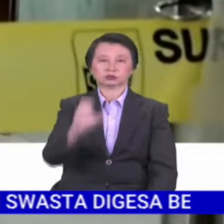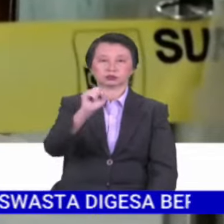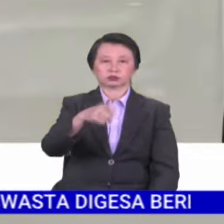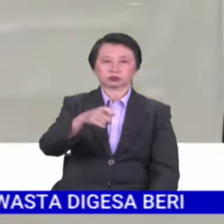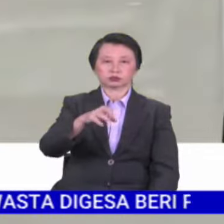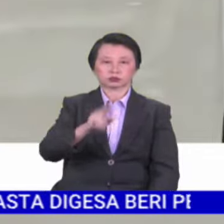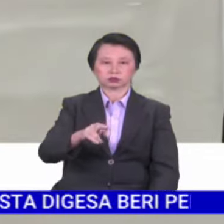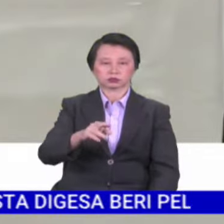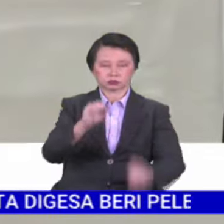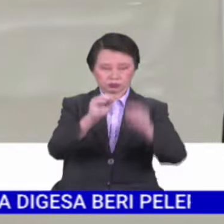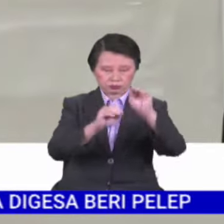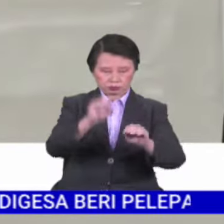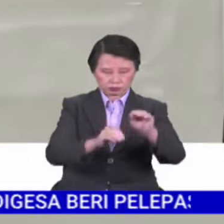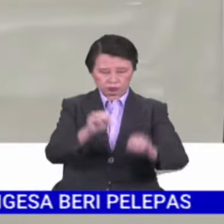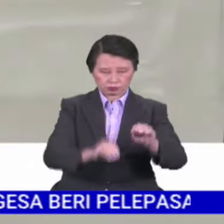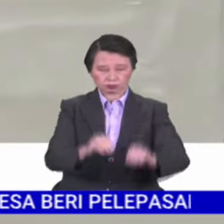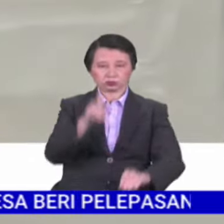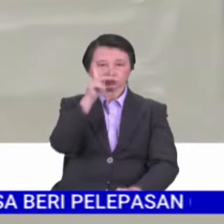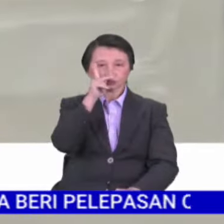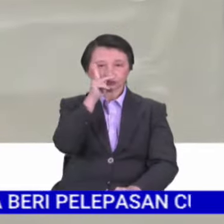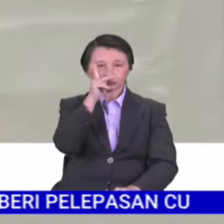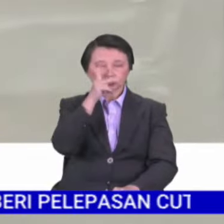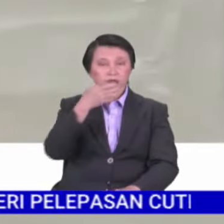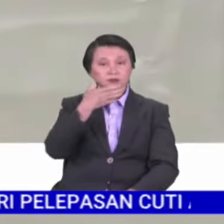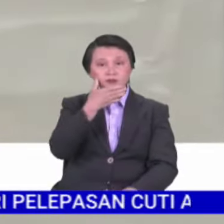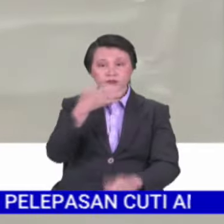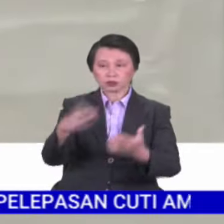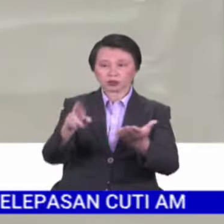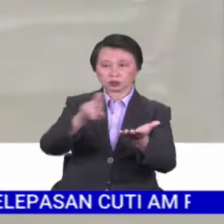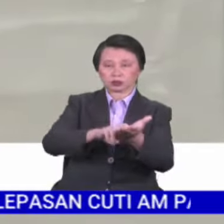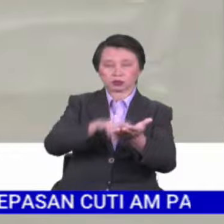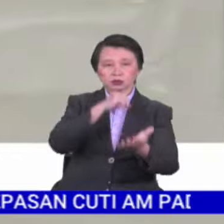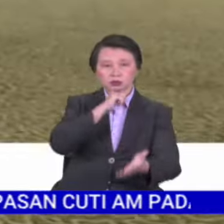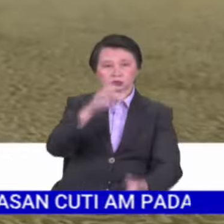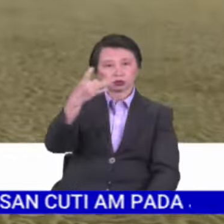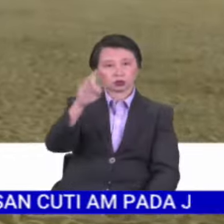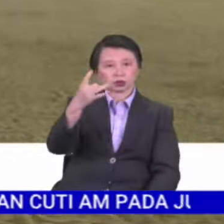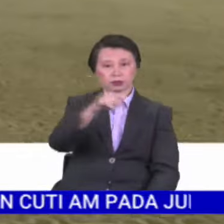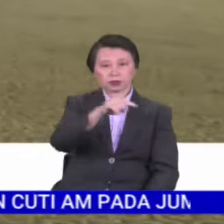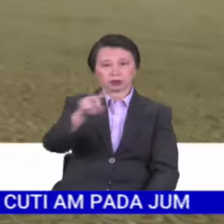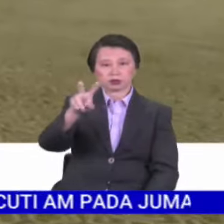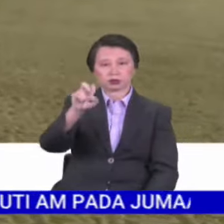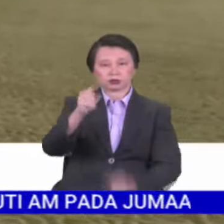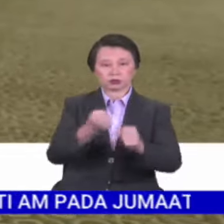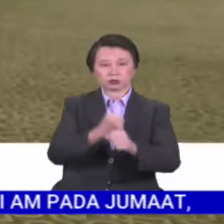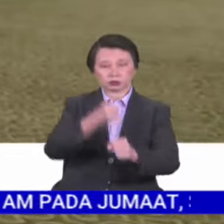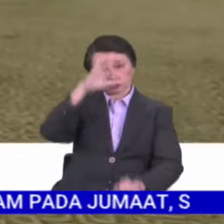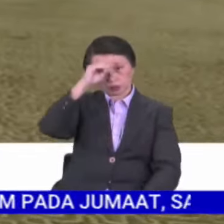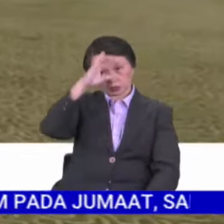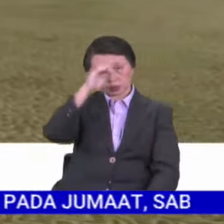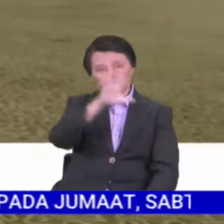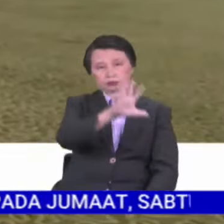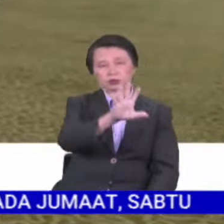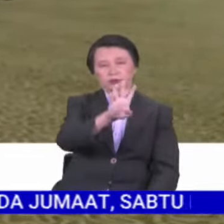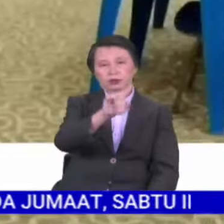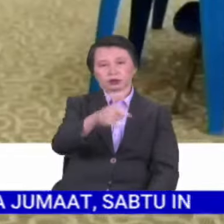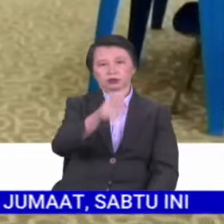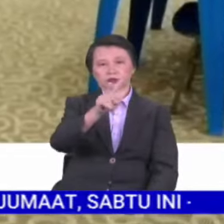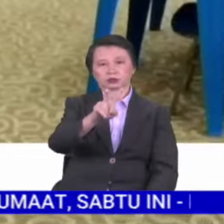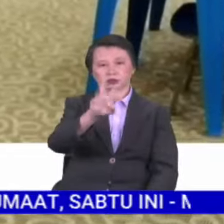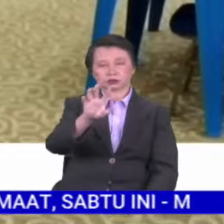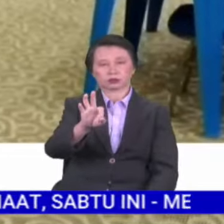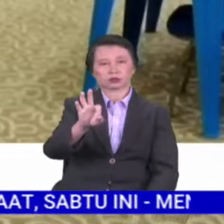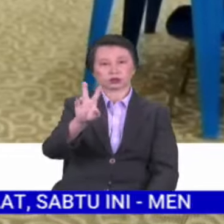dikemaskini setakat 9 Oktober lalu di Kedah, pengundi muda telah berdaftar berusia 18 hingga 20 tahun lelaki